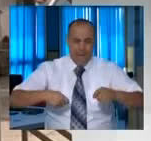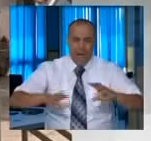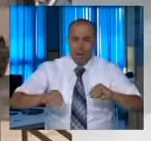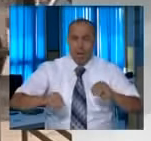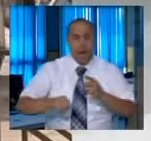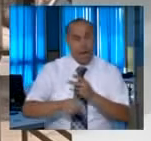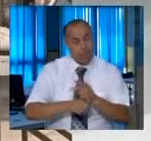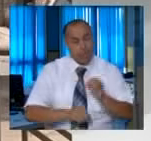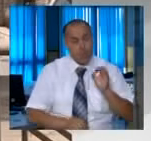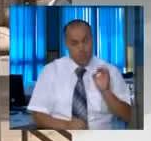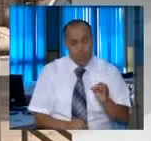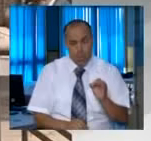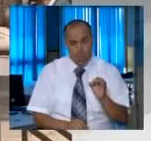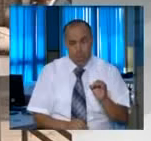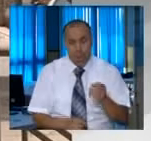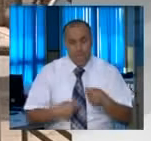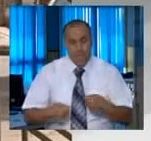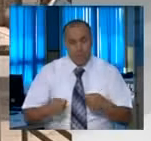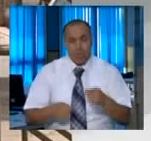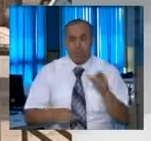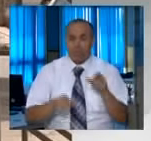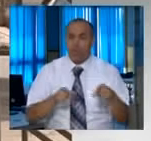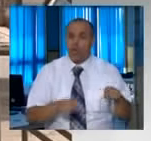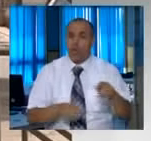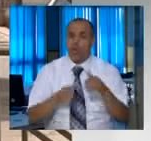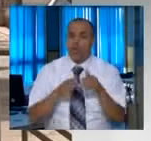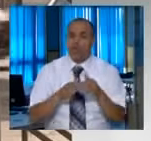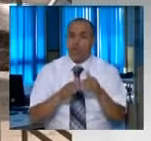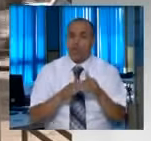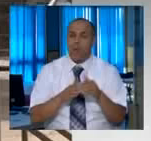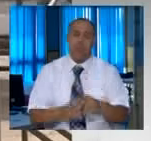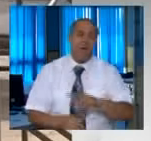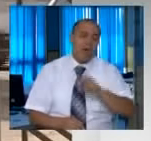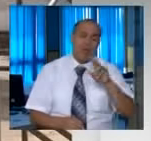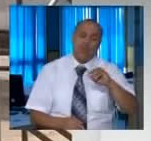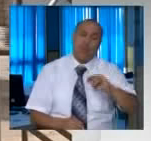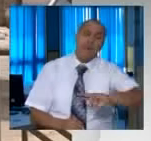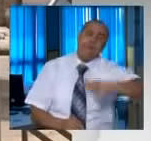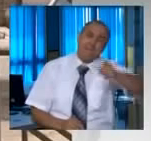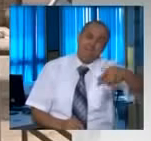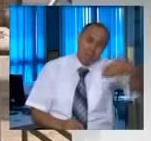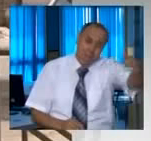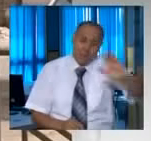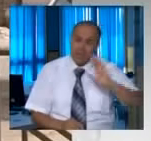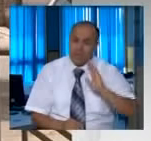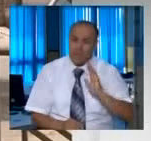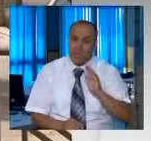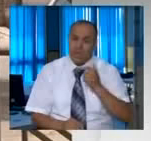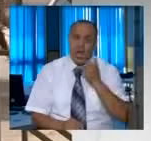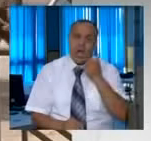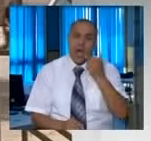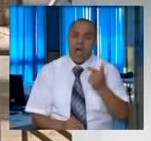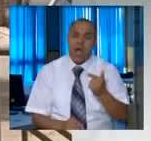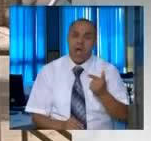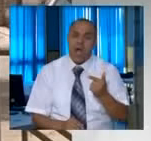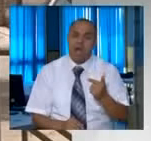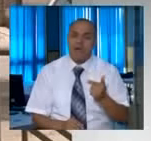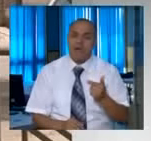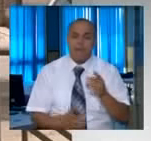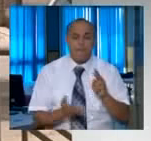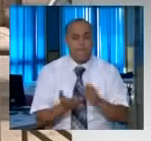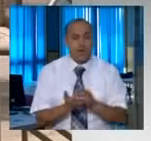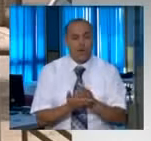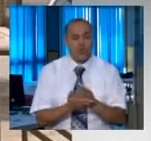خطر كبير حسب الأهالي اللي طالبوا بتحويل وجهة السوق، وأيضا بتفعيل مشروع